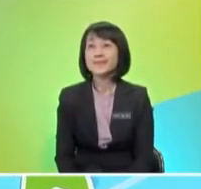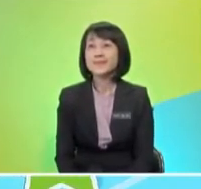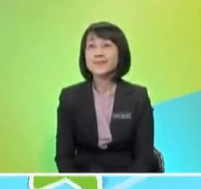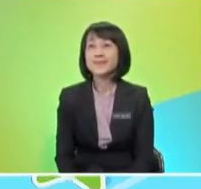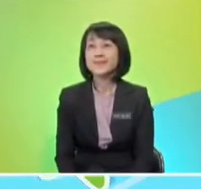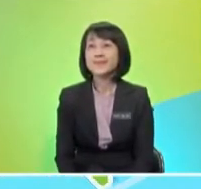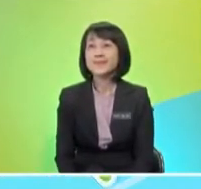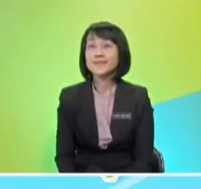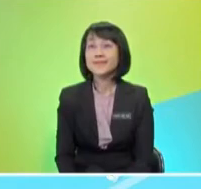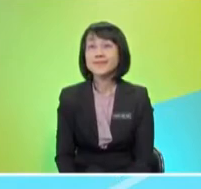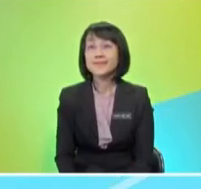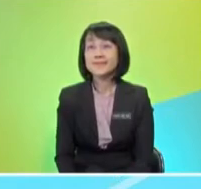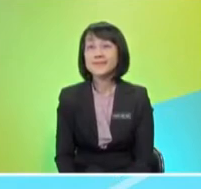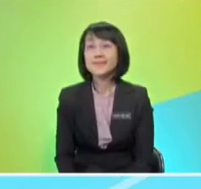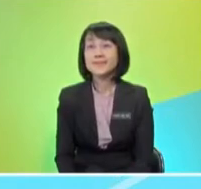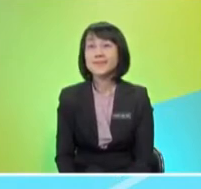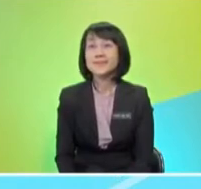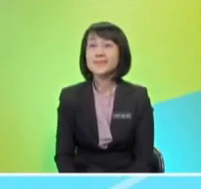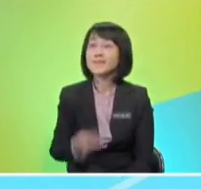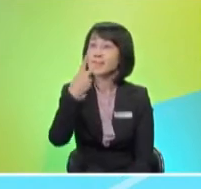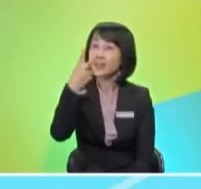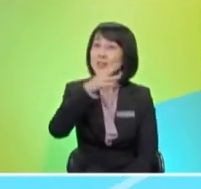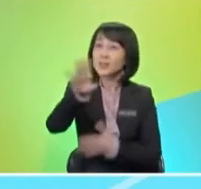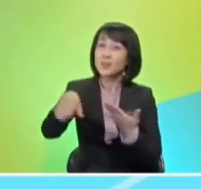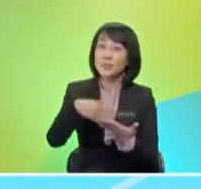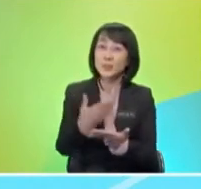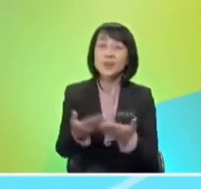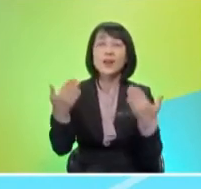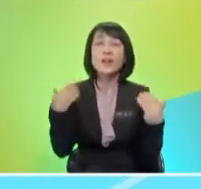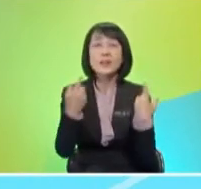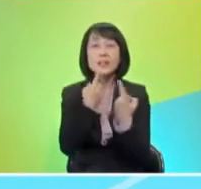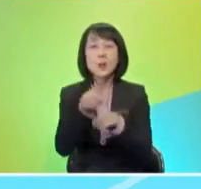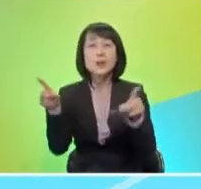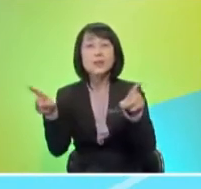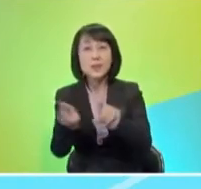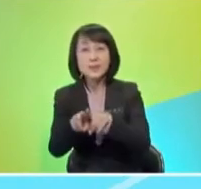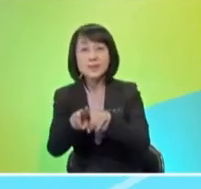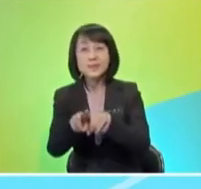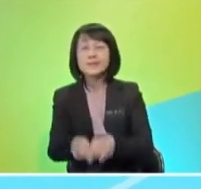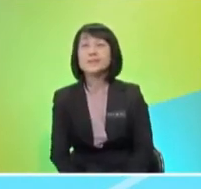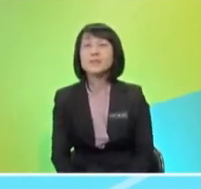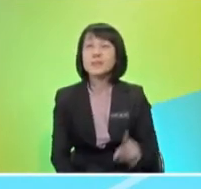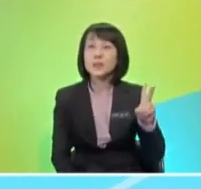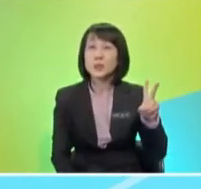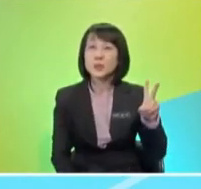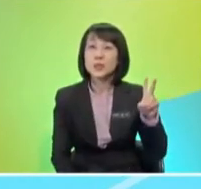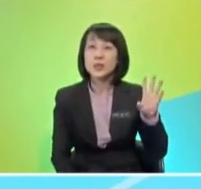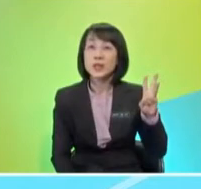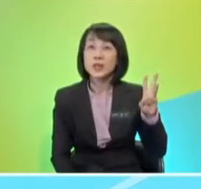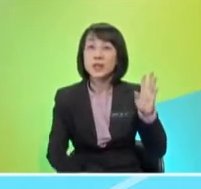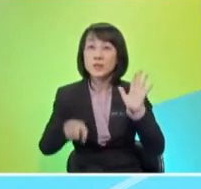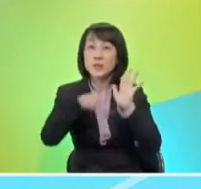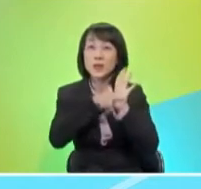oke oke nampaknya itu semuanya mempunyai jawaban yang sama 26 tolak 22